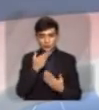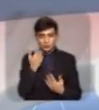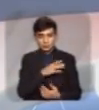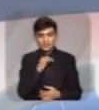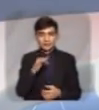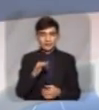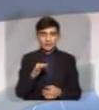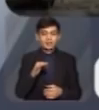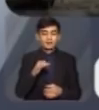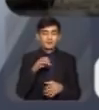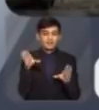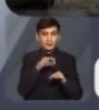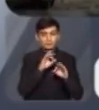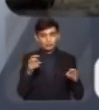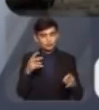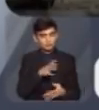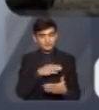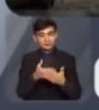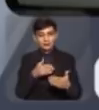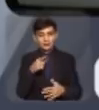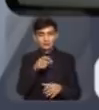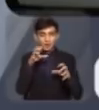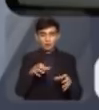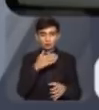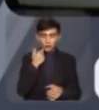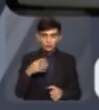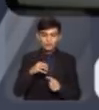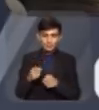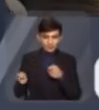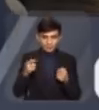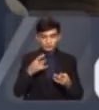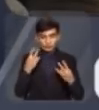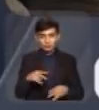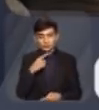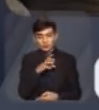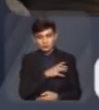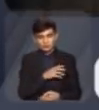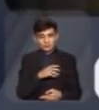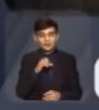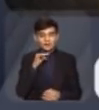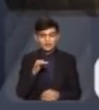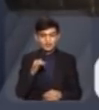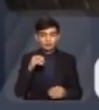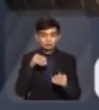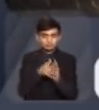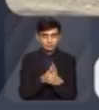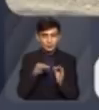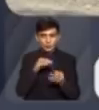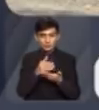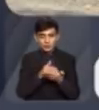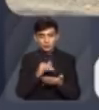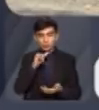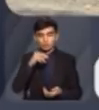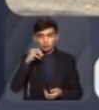это все незаконно. Как бы надо было МВД организовать разъяснительную работу, надо было организовать четкий учет, да, вот они сейчас говорят,